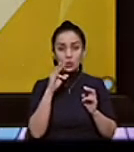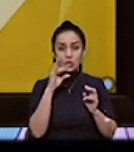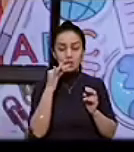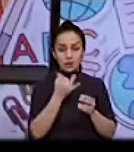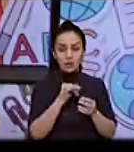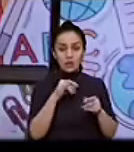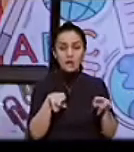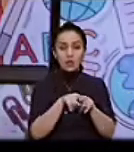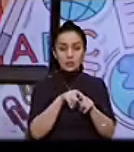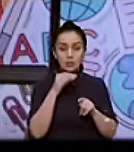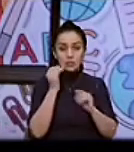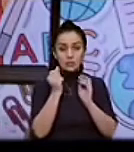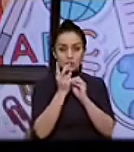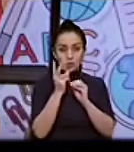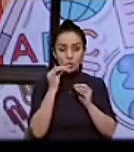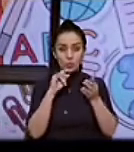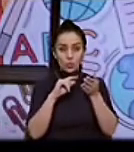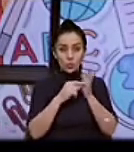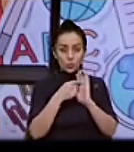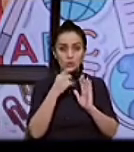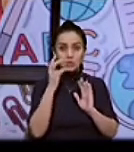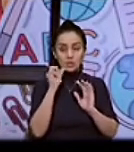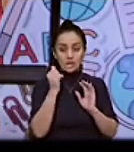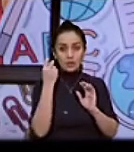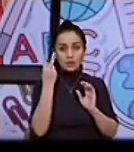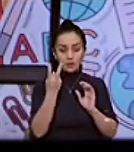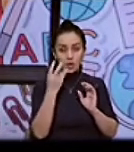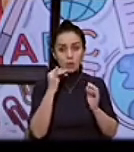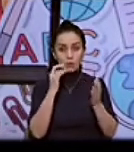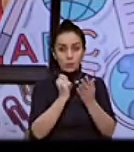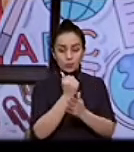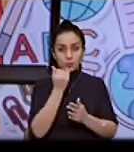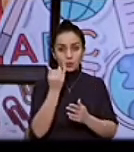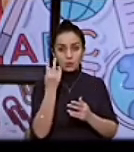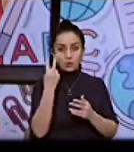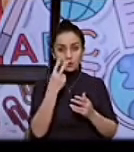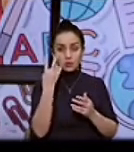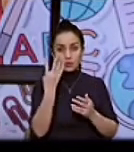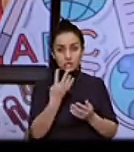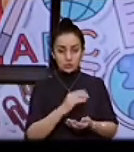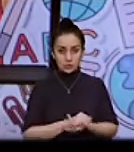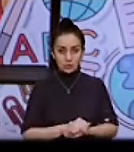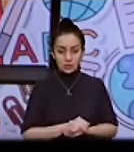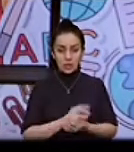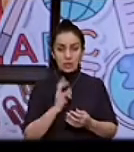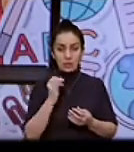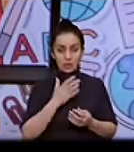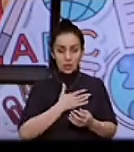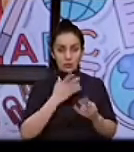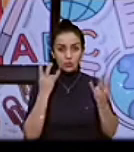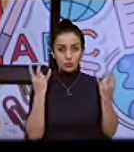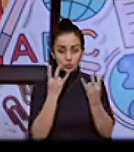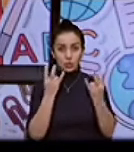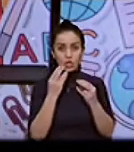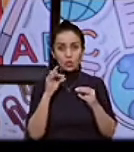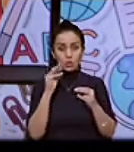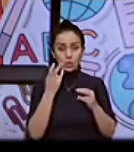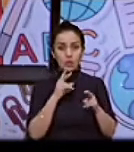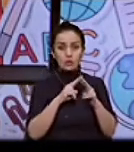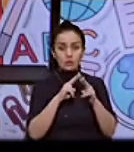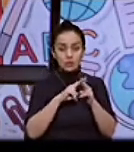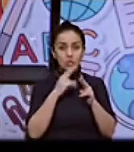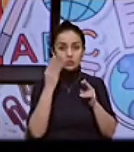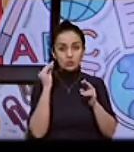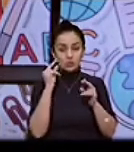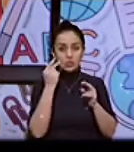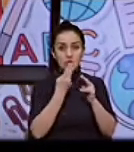долей. То есть 12 мы умножили на 2 и получили 24. Нам нужно долю